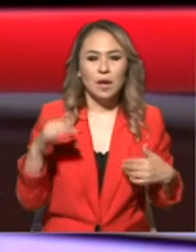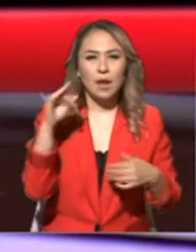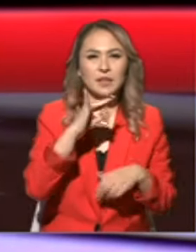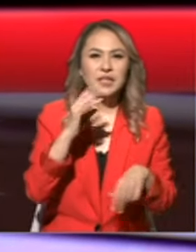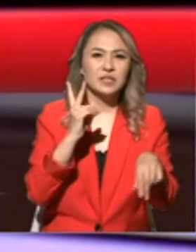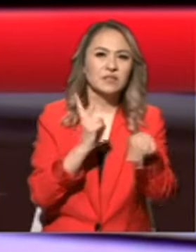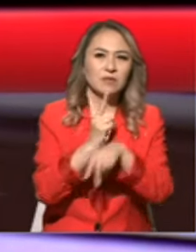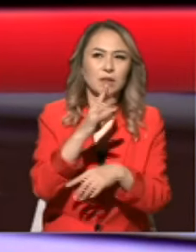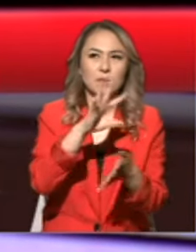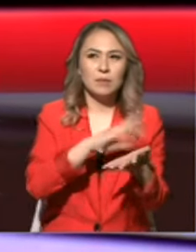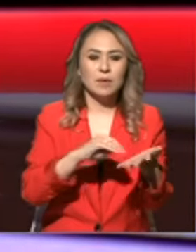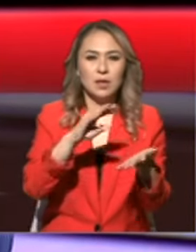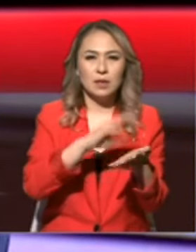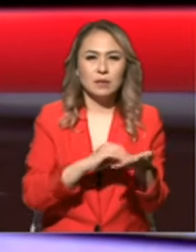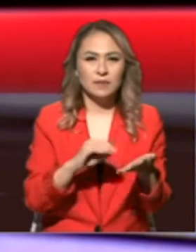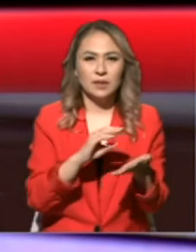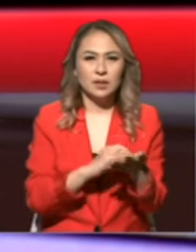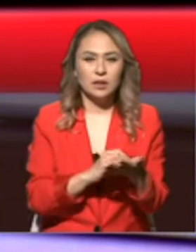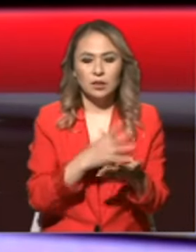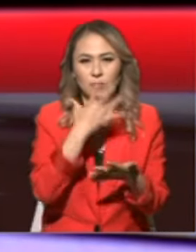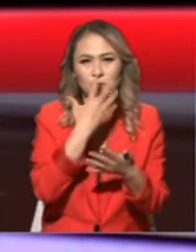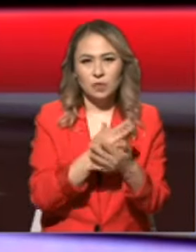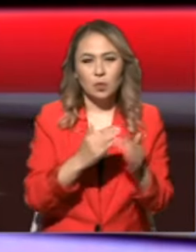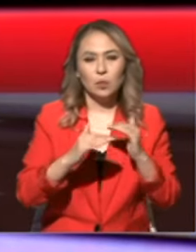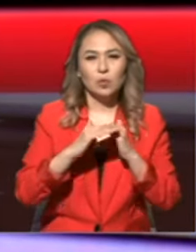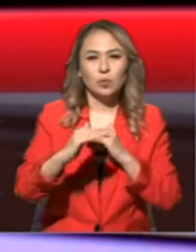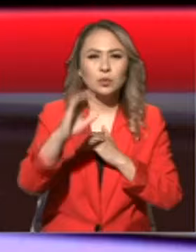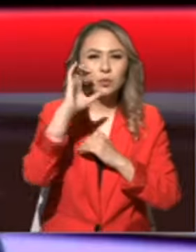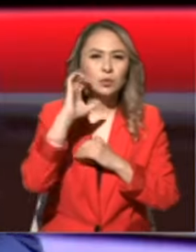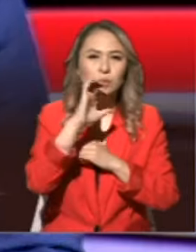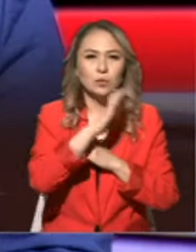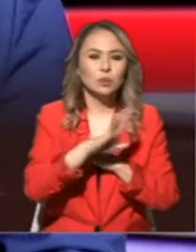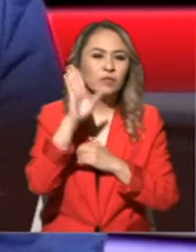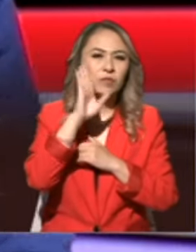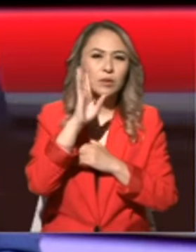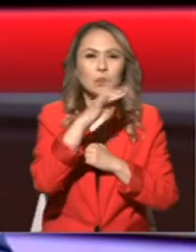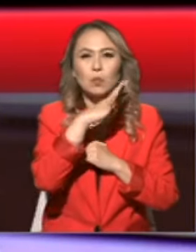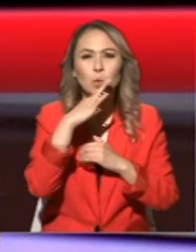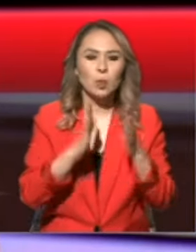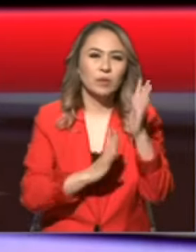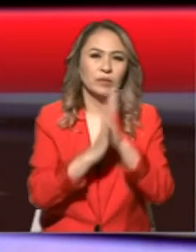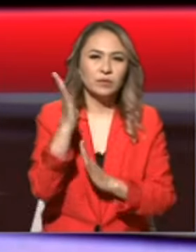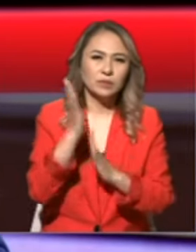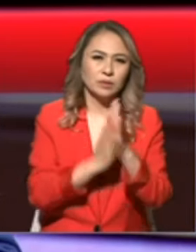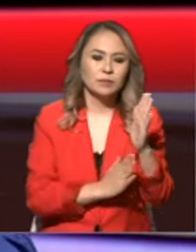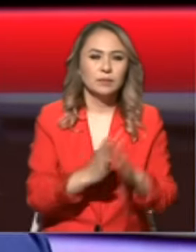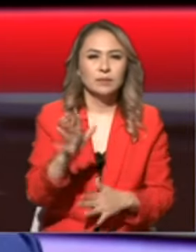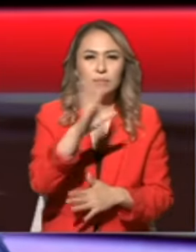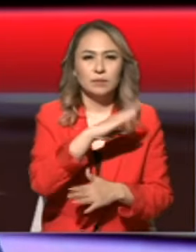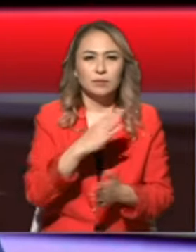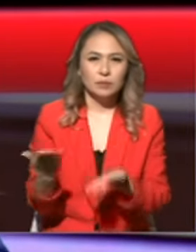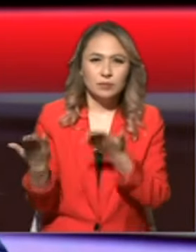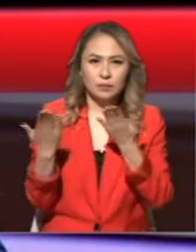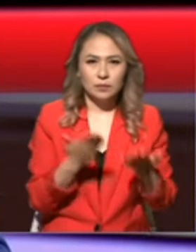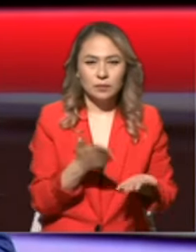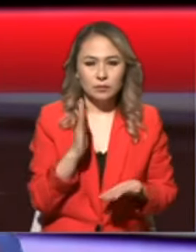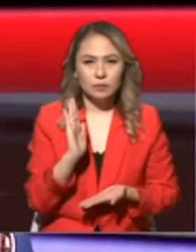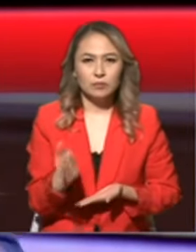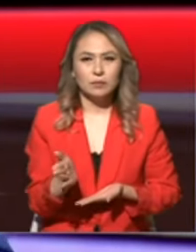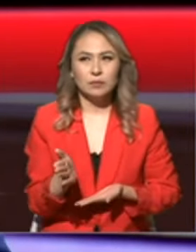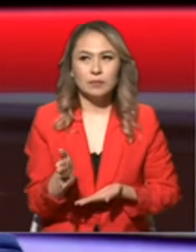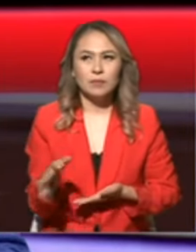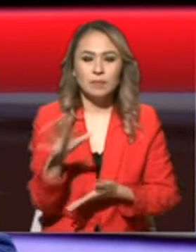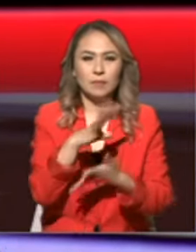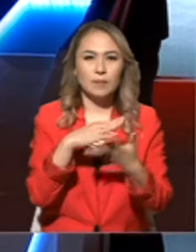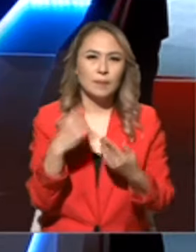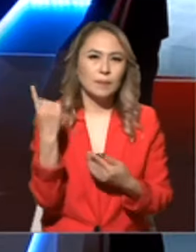тұр. Қазір соны пайдаланып, мысалы, өзіміздің солтүстік жерде суы мол, шөбі шүйгін жерге қандастарымыз тартсақ, оңтүстік қазақтар тартсақ, бұның